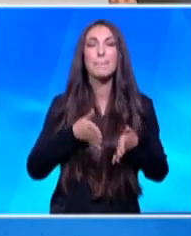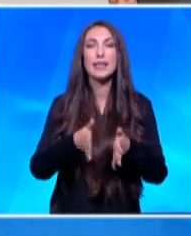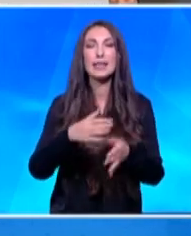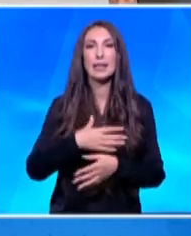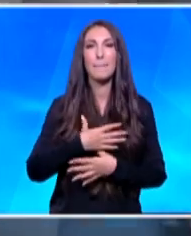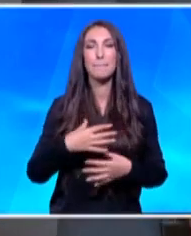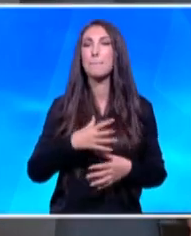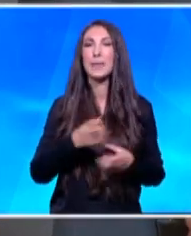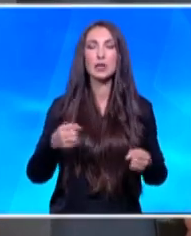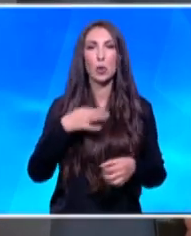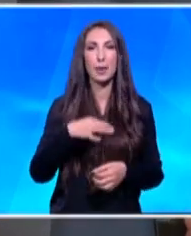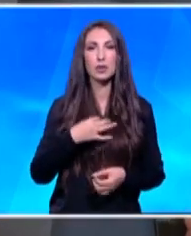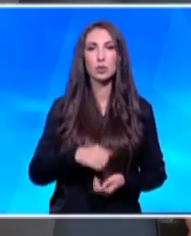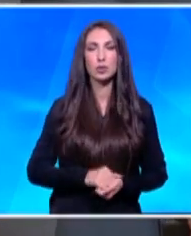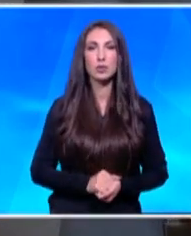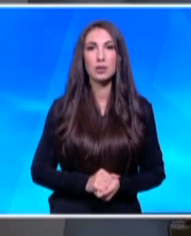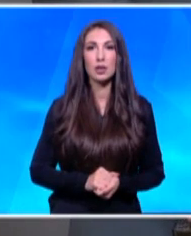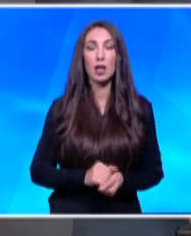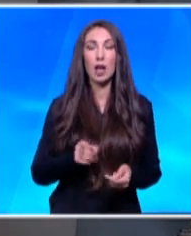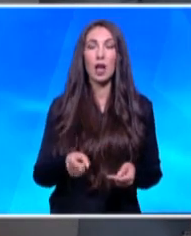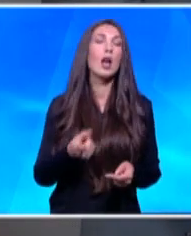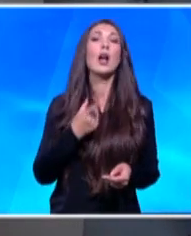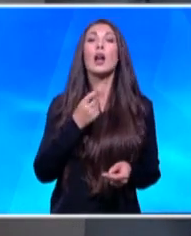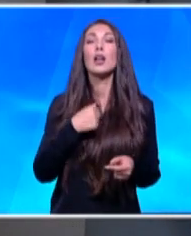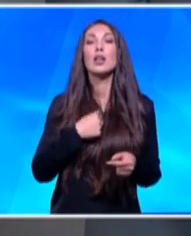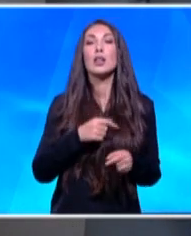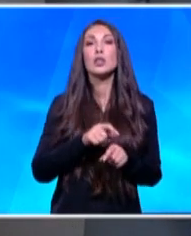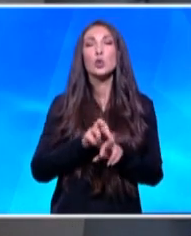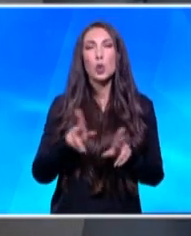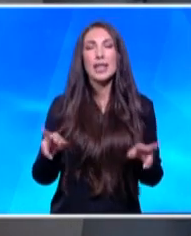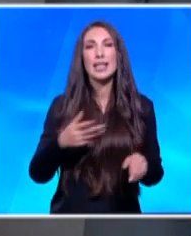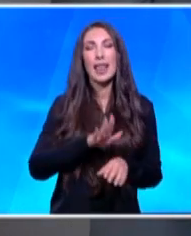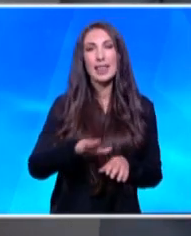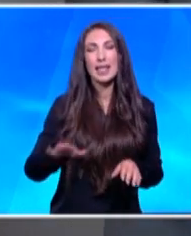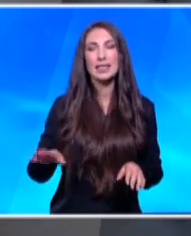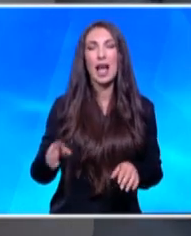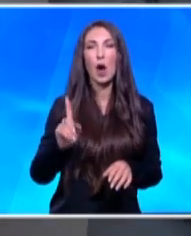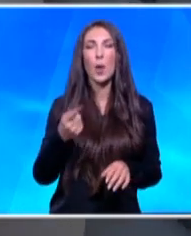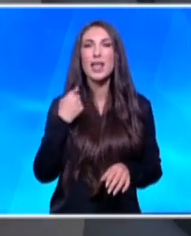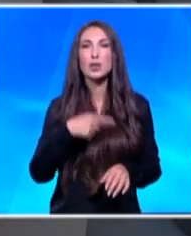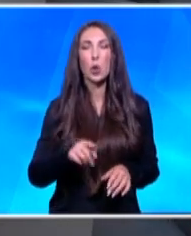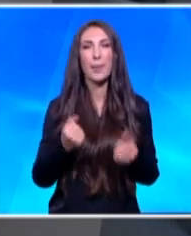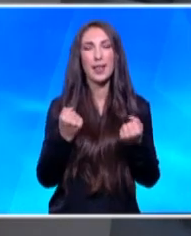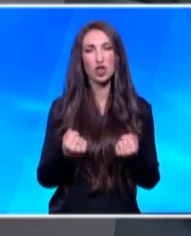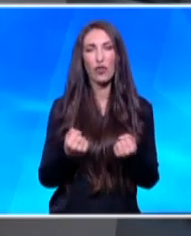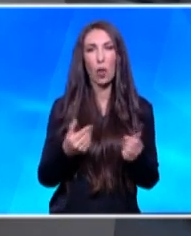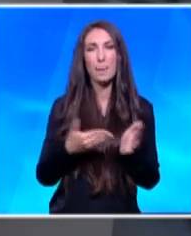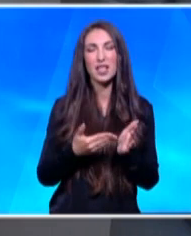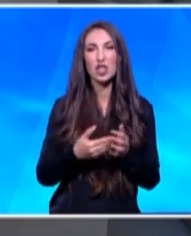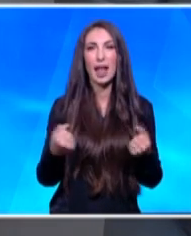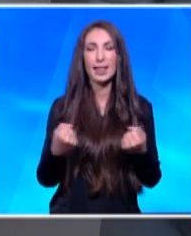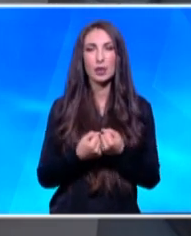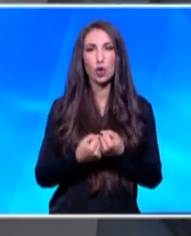безопасност. С родители на деца загубили живота си заради